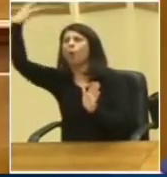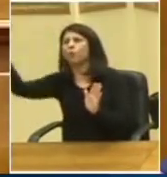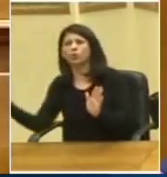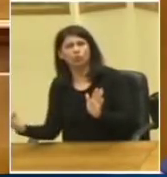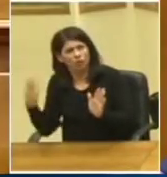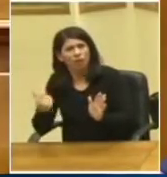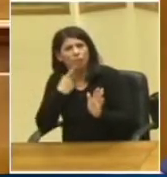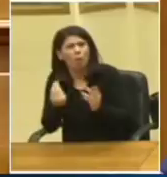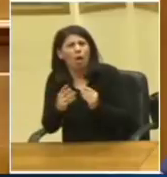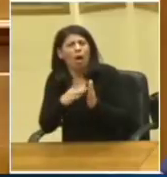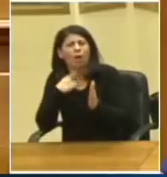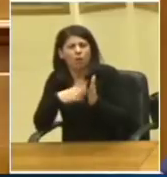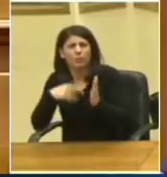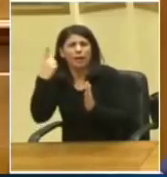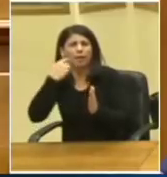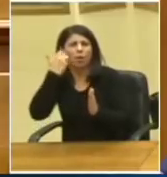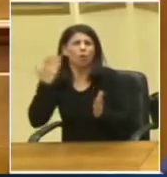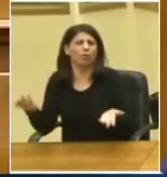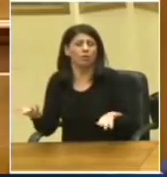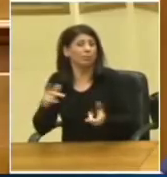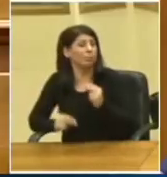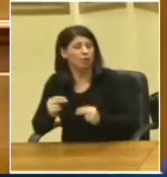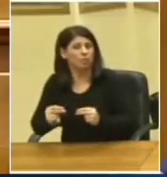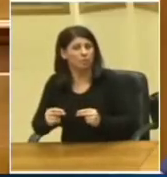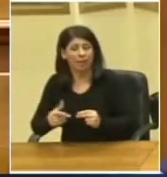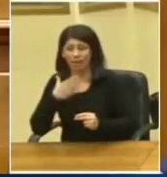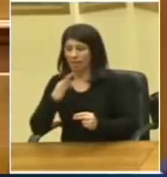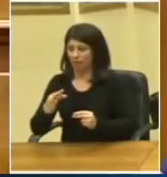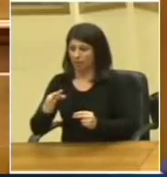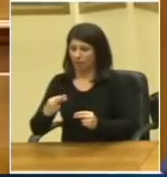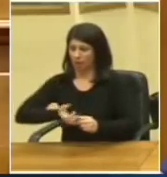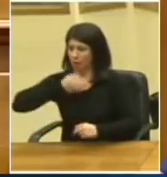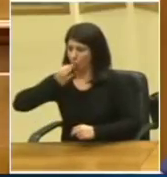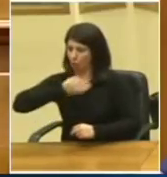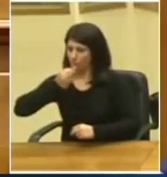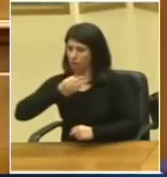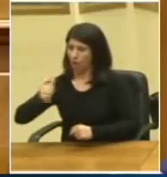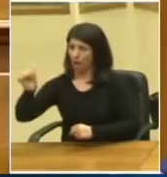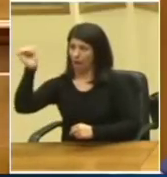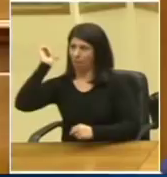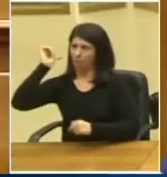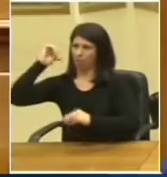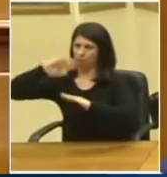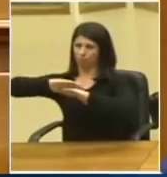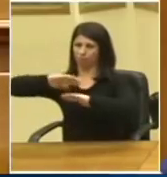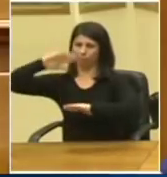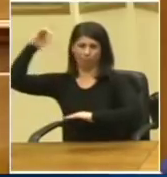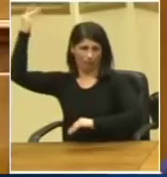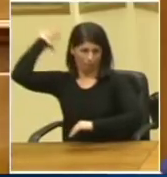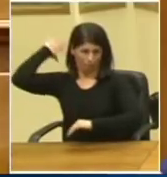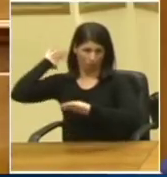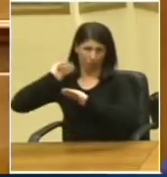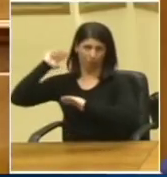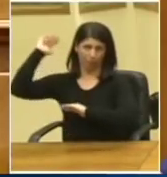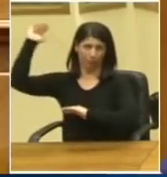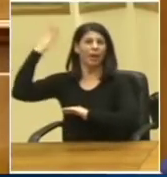Αλλά δεν είναι αυτό το πρόβλημά σας, ότι η πλάτη στην οποία μιλούσα έχει κόκκινο και όχι γαλάζιο χρώμα. Το πρόβλημά σας είναι ότι